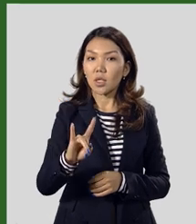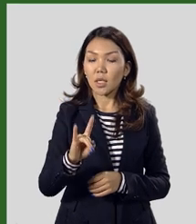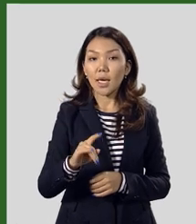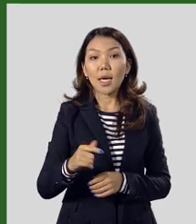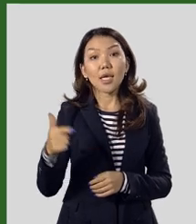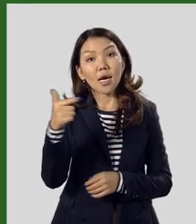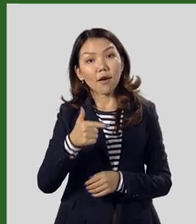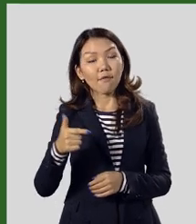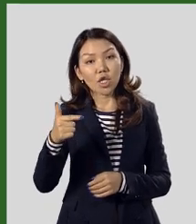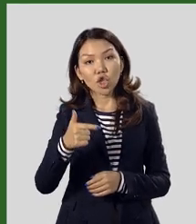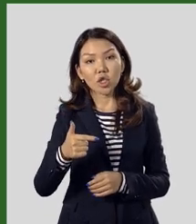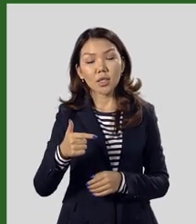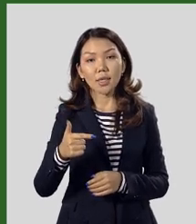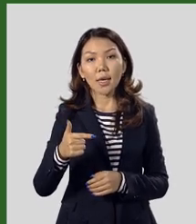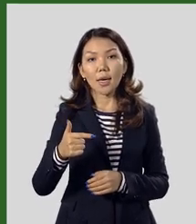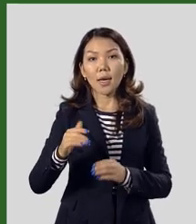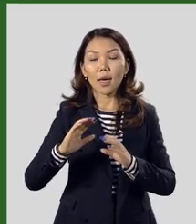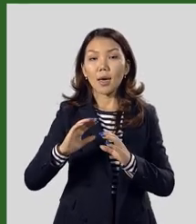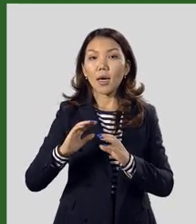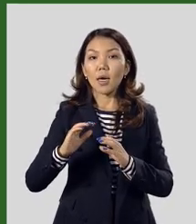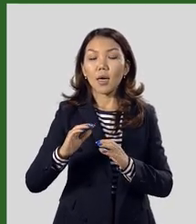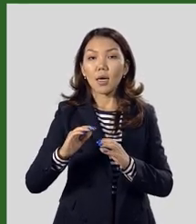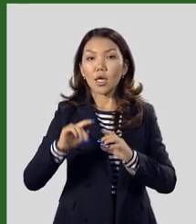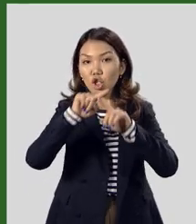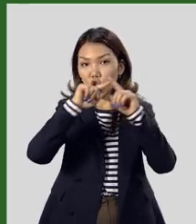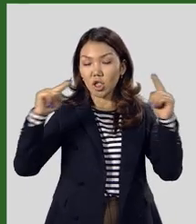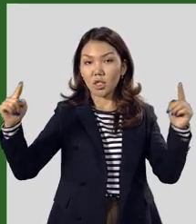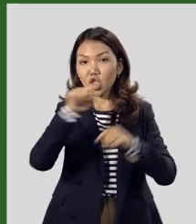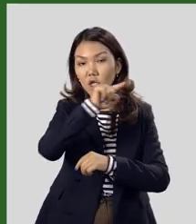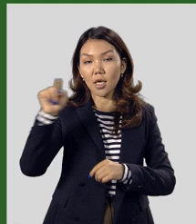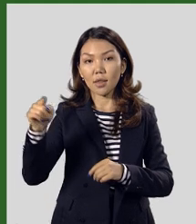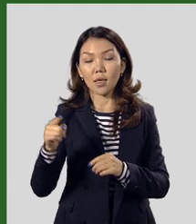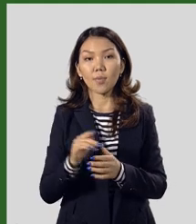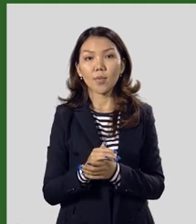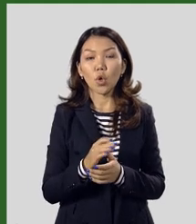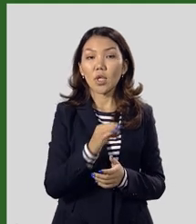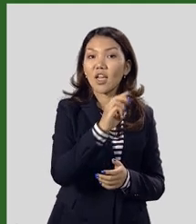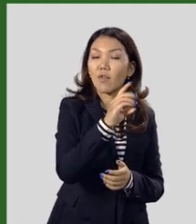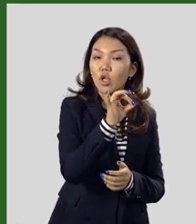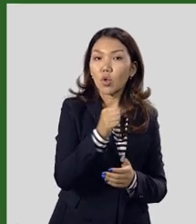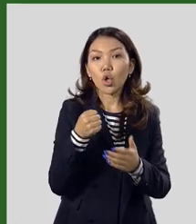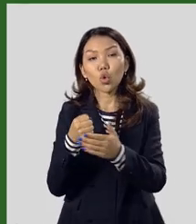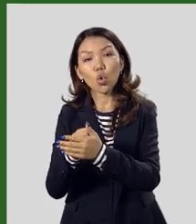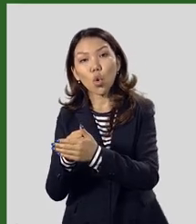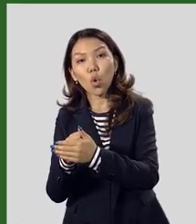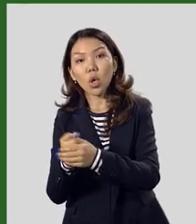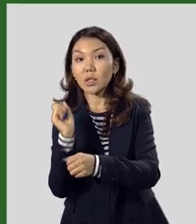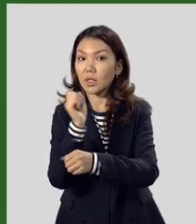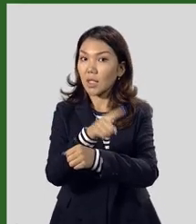Географическая широта – это величина дуги меридиана в градусах от экватора до заданной